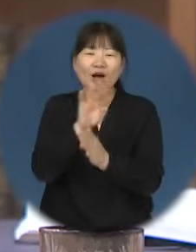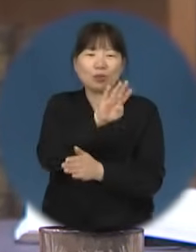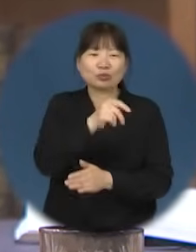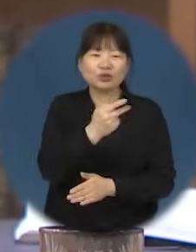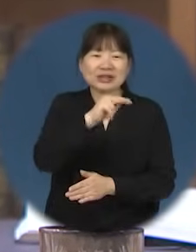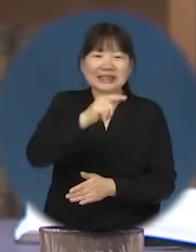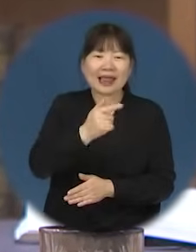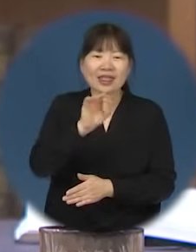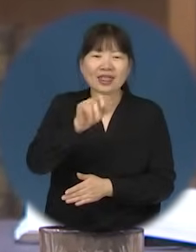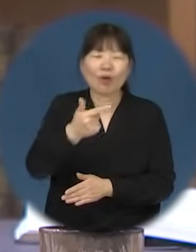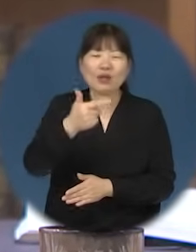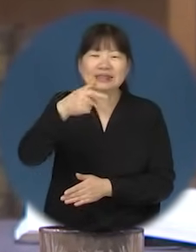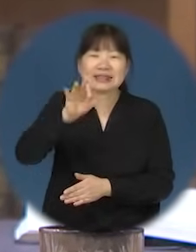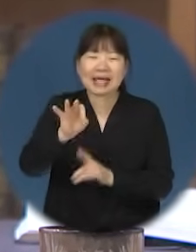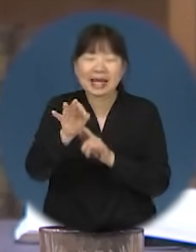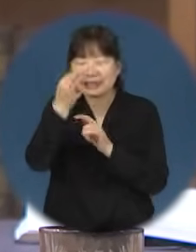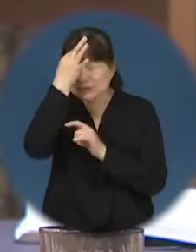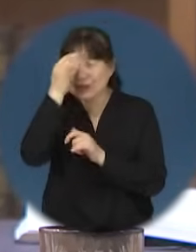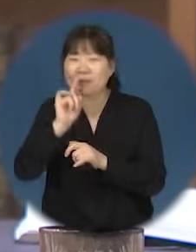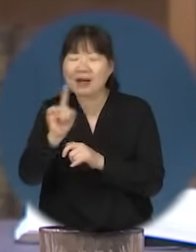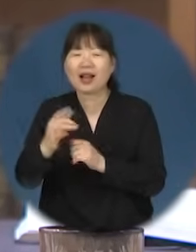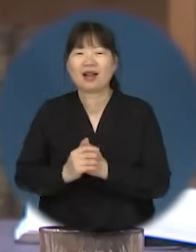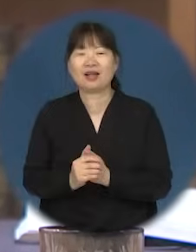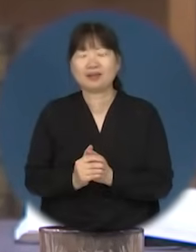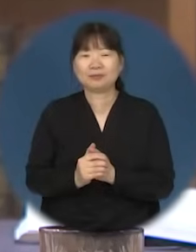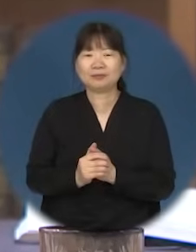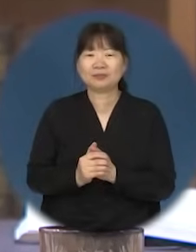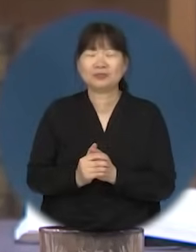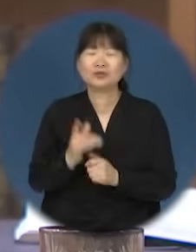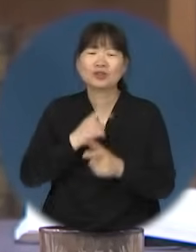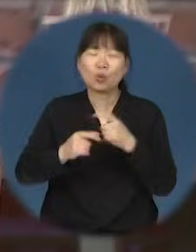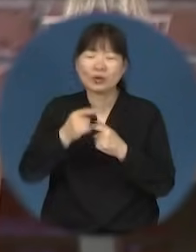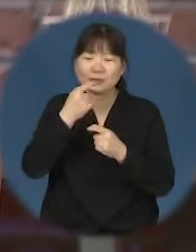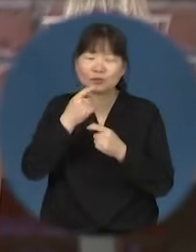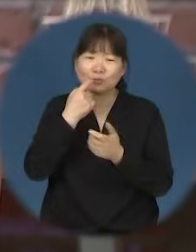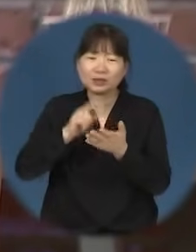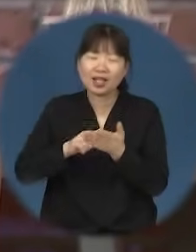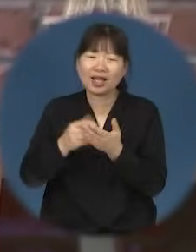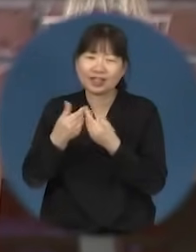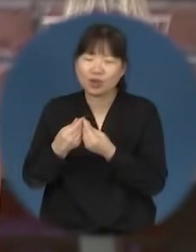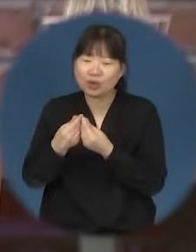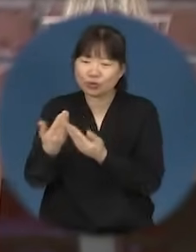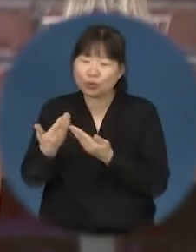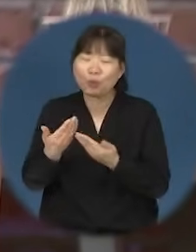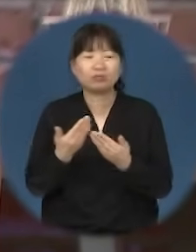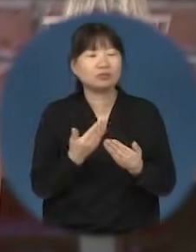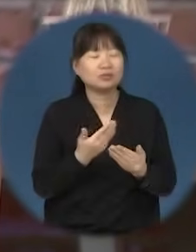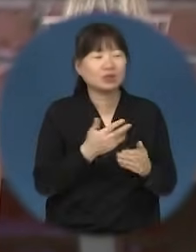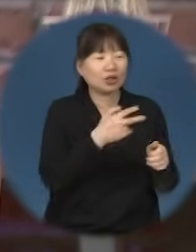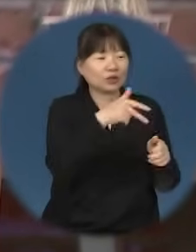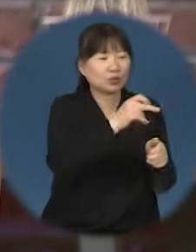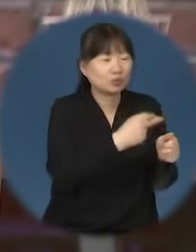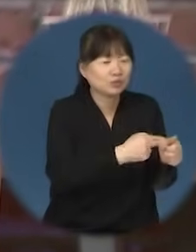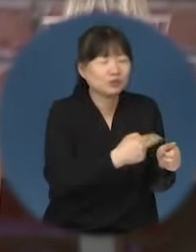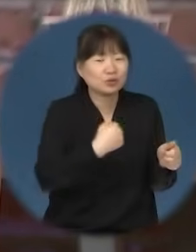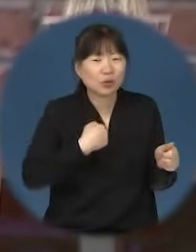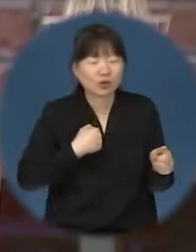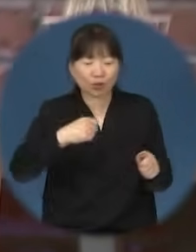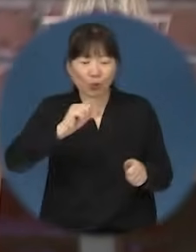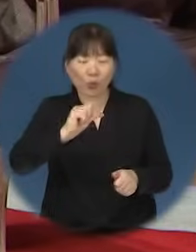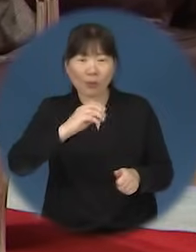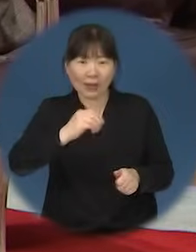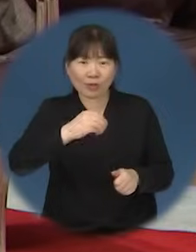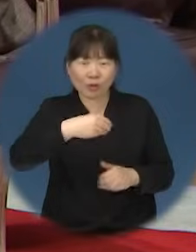분산 원장 기술? 좀 더 쉬운 예를 하나 들어주시면. 아, 예, 예. 그러니까 이제 뭐 정 교수님이 저한테 이제 5만 원을